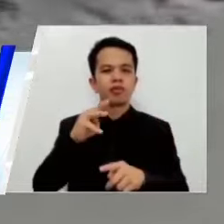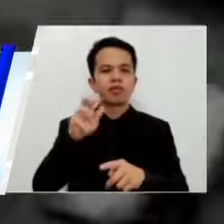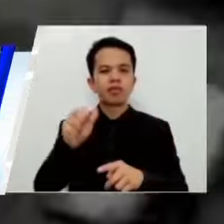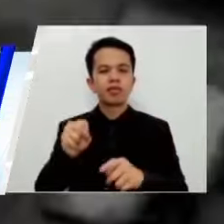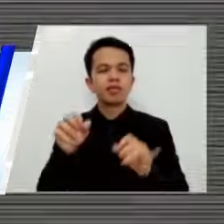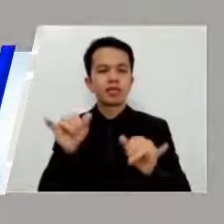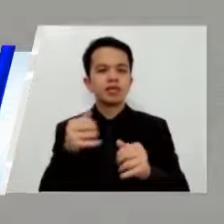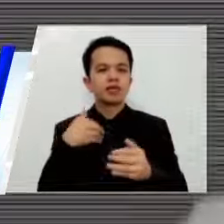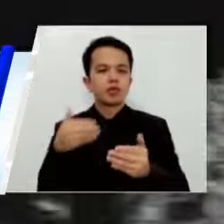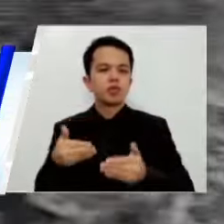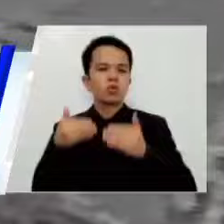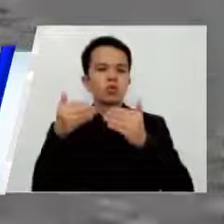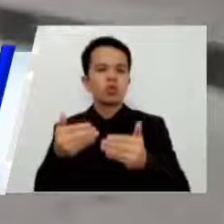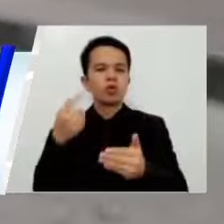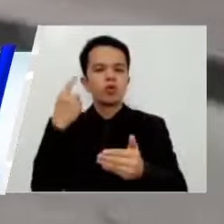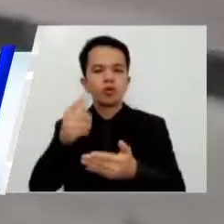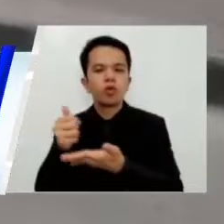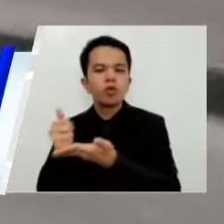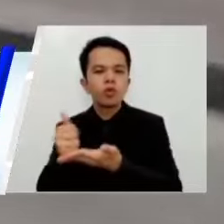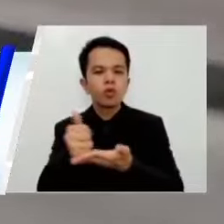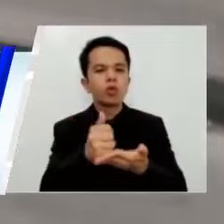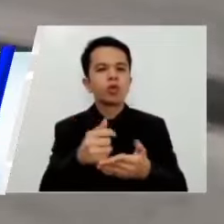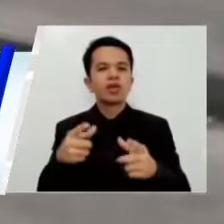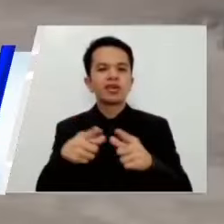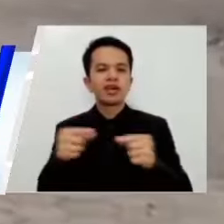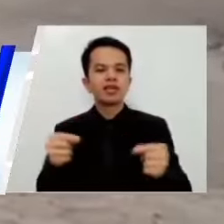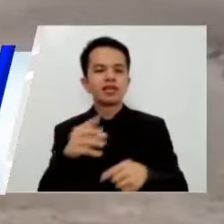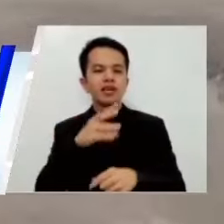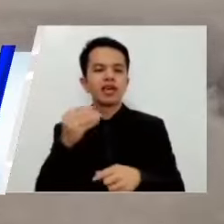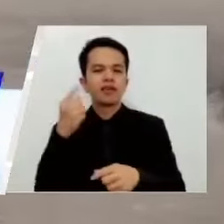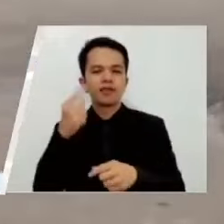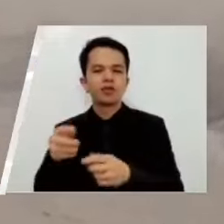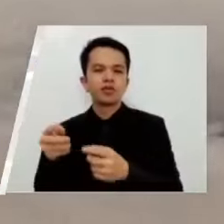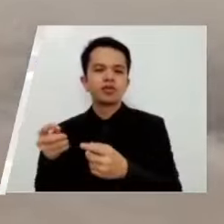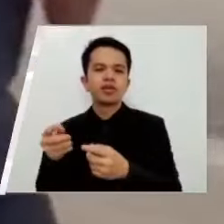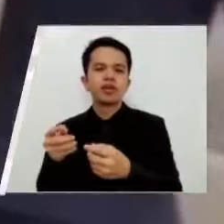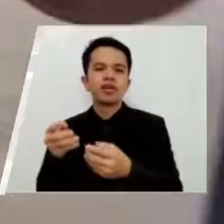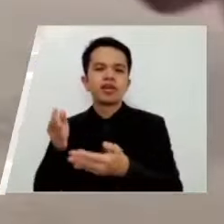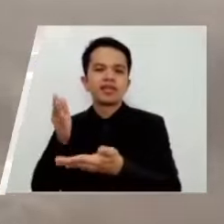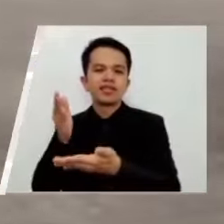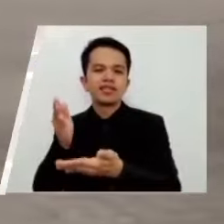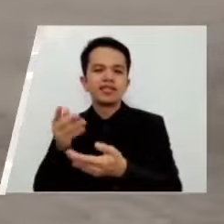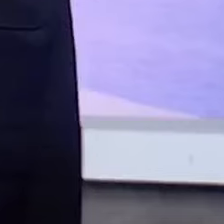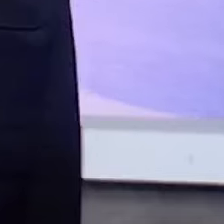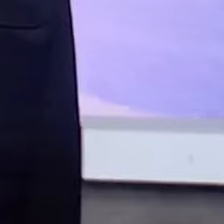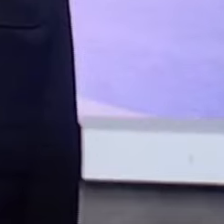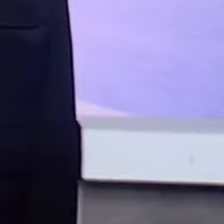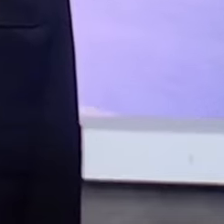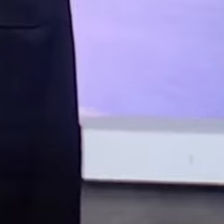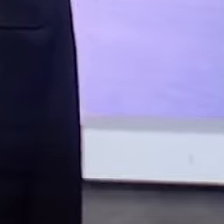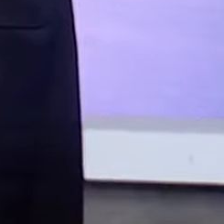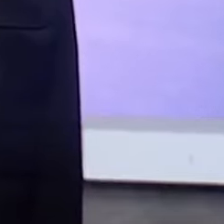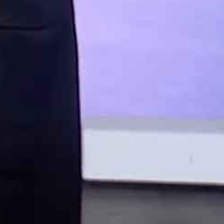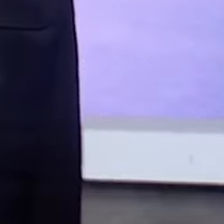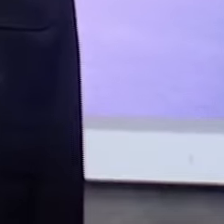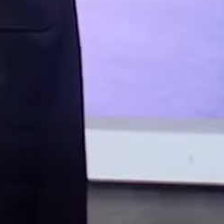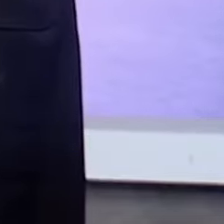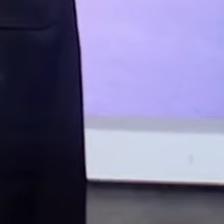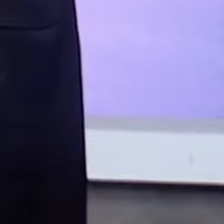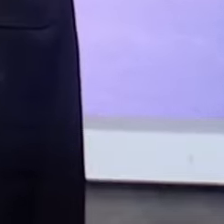ng humanitarian assistance sa Gaza at ang pagtanggal sa mga balakid para rito. Mga